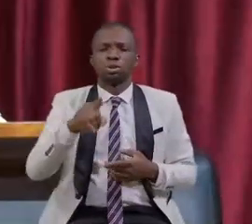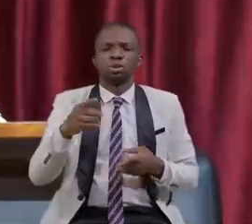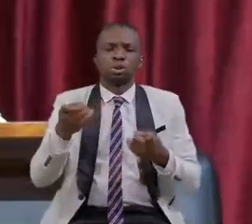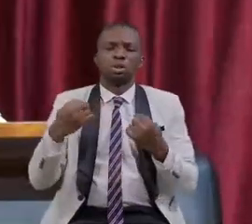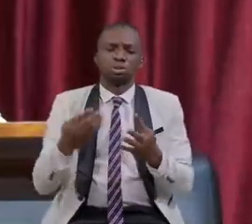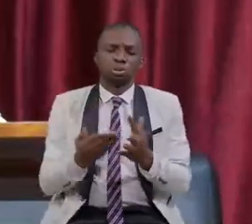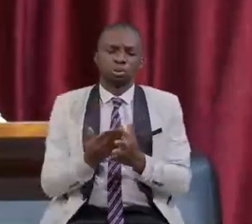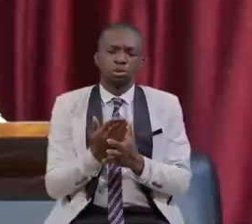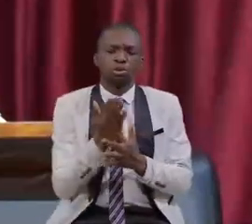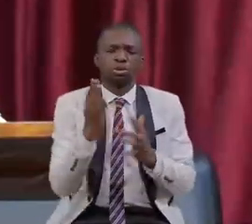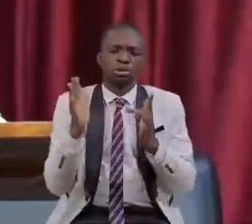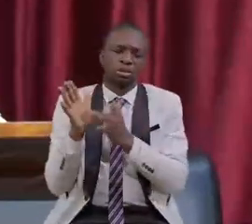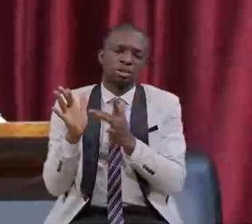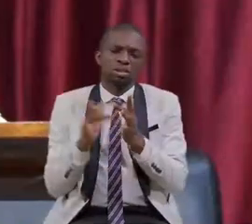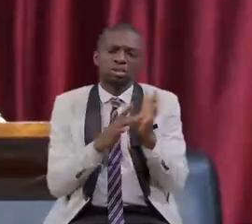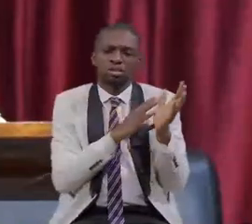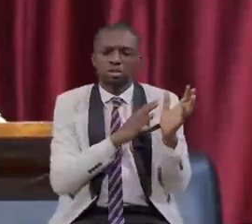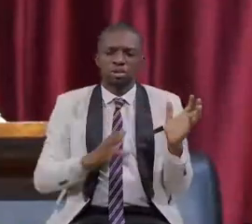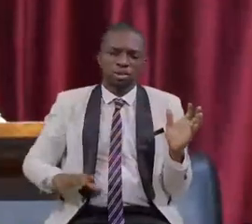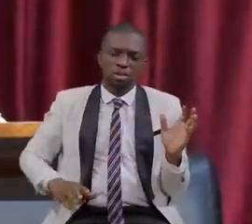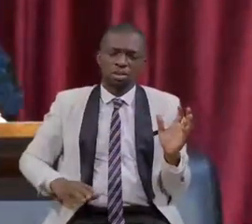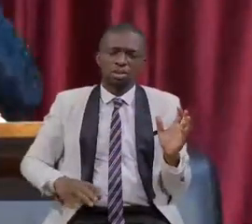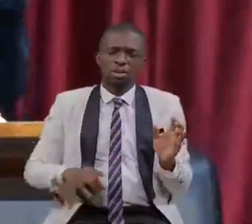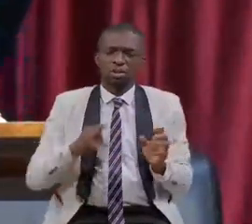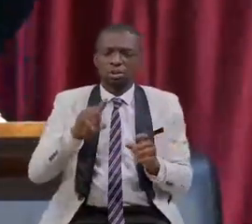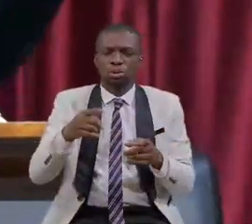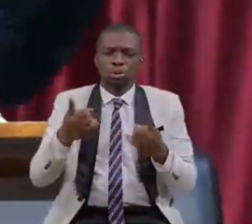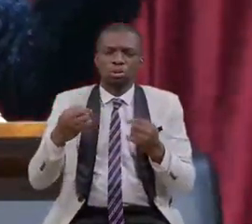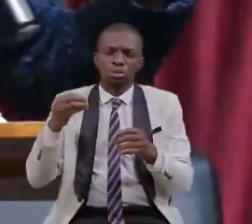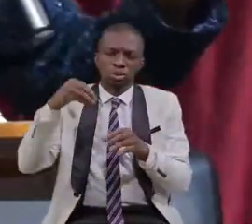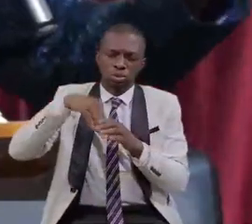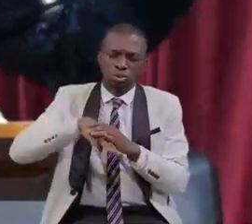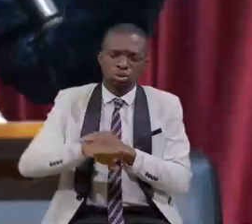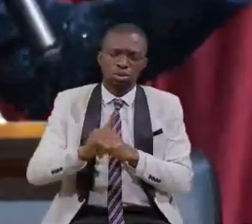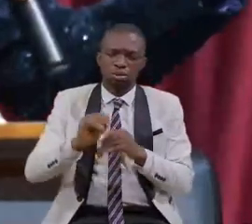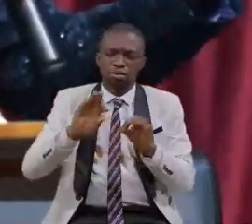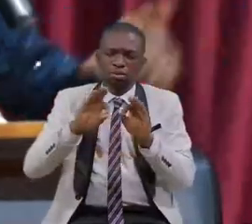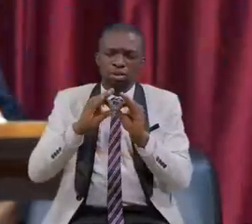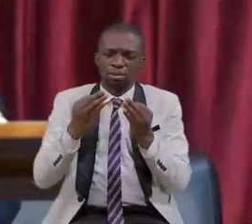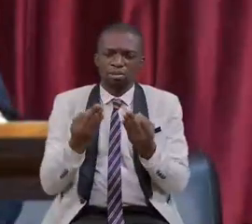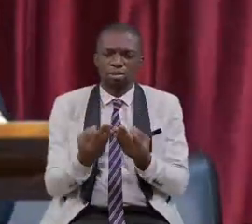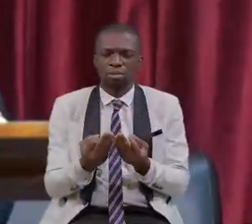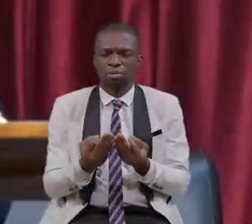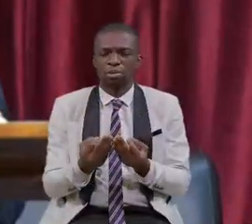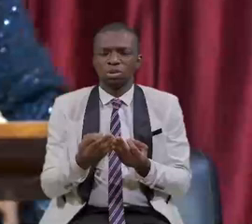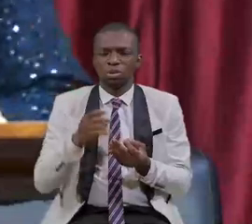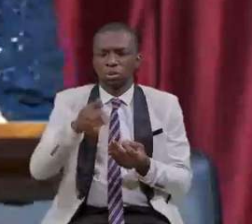Jésus-Christ. Nous sommes venus dans la famille. Nous sommes sortis.